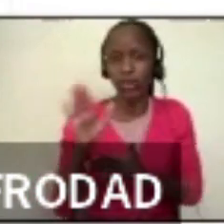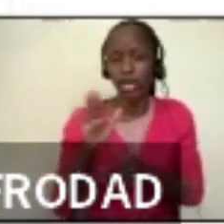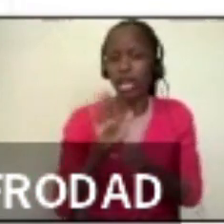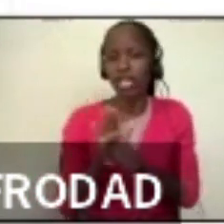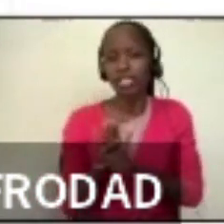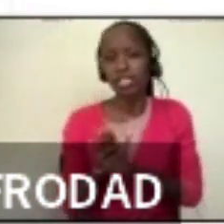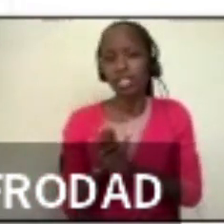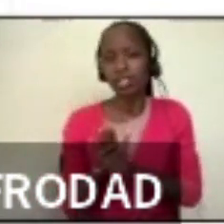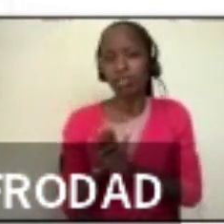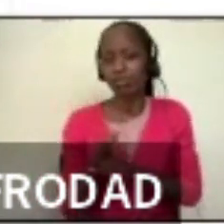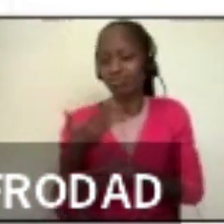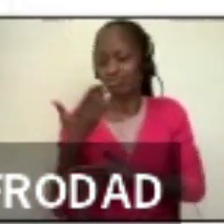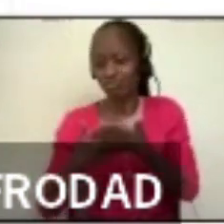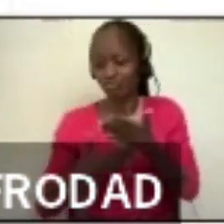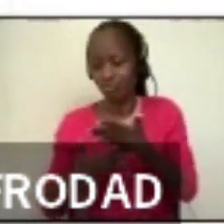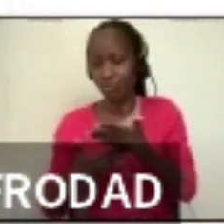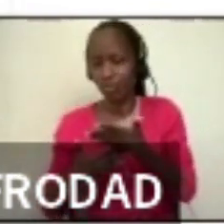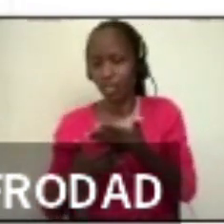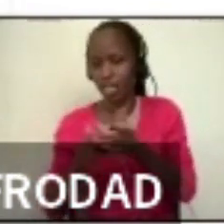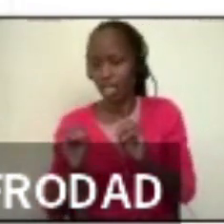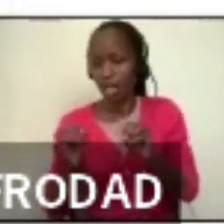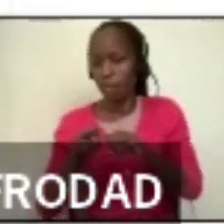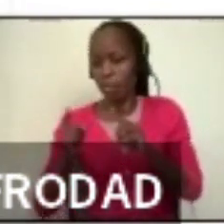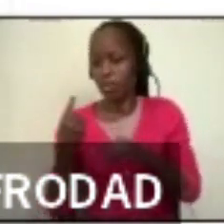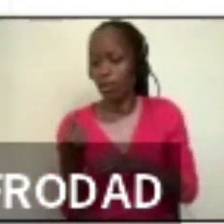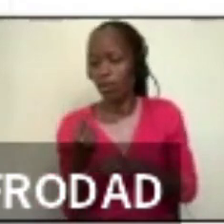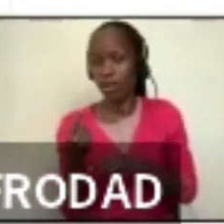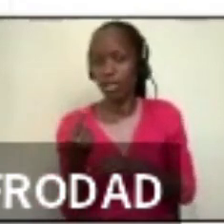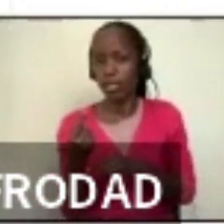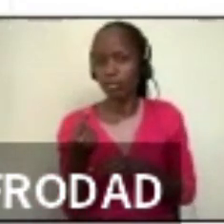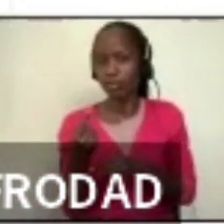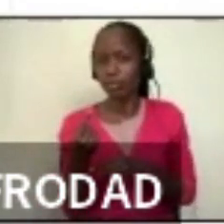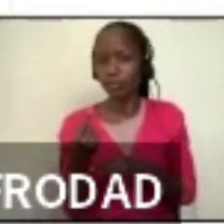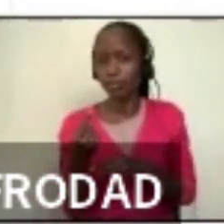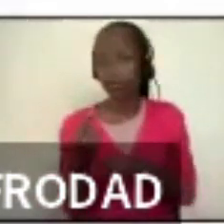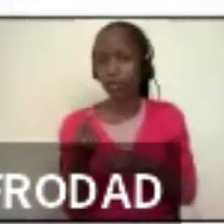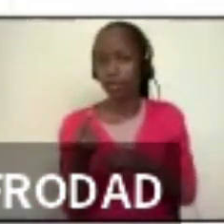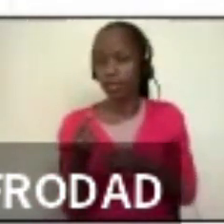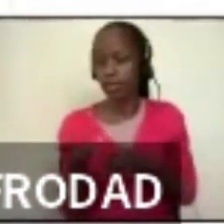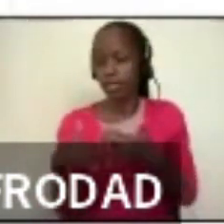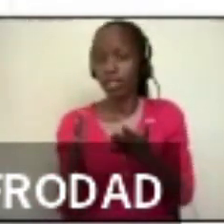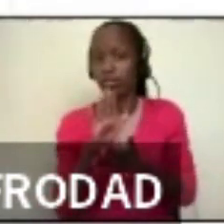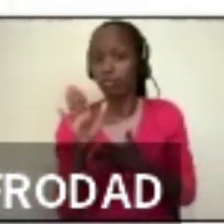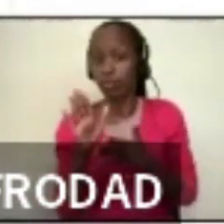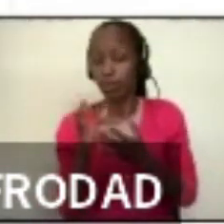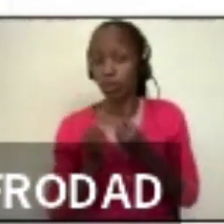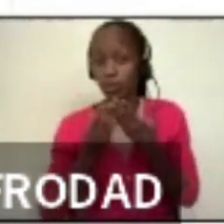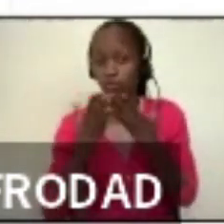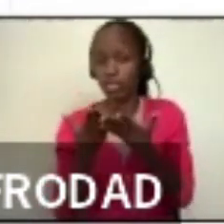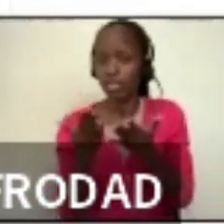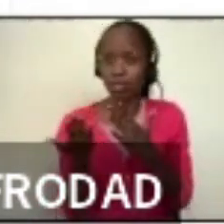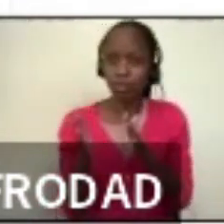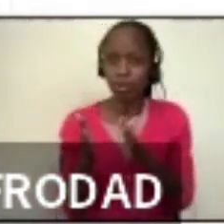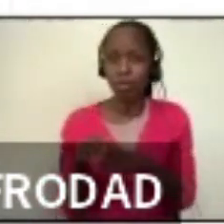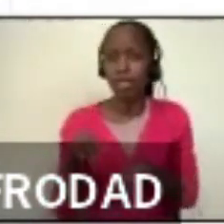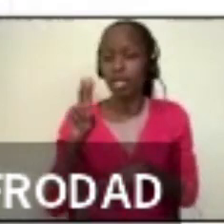c'est peut-être 20 millions d'informations, un peu plus, 20 millions d'informations en anglais pour